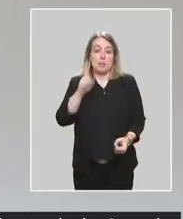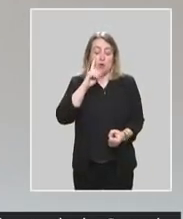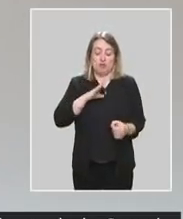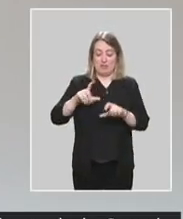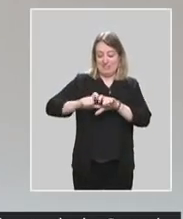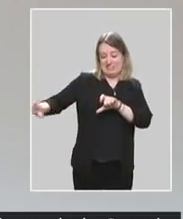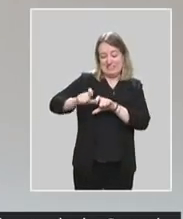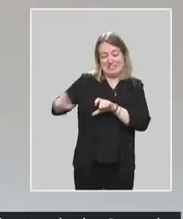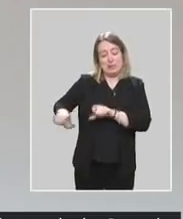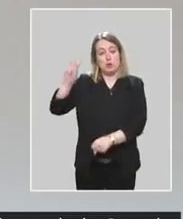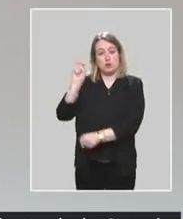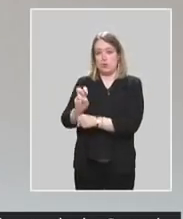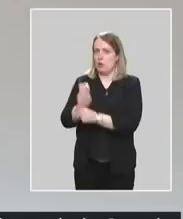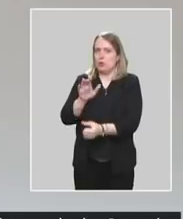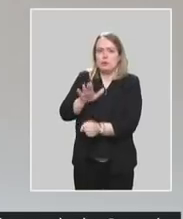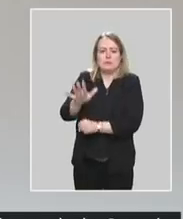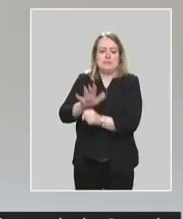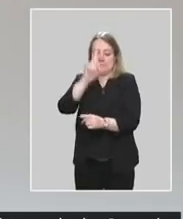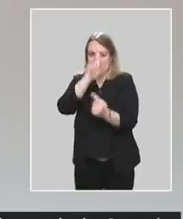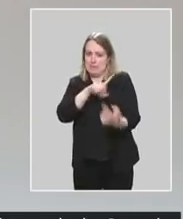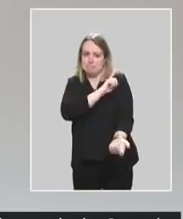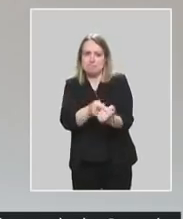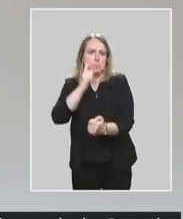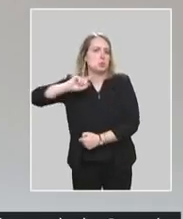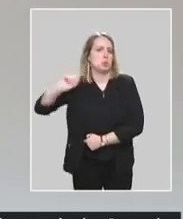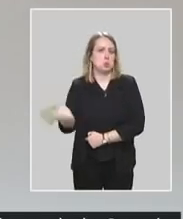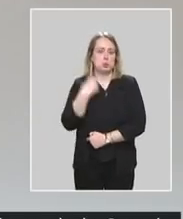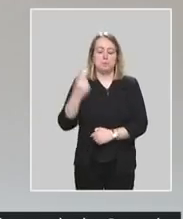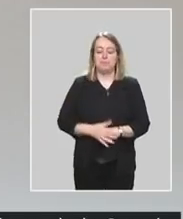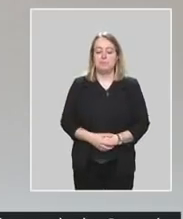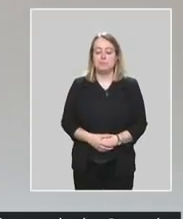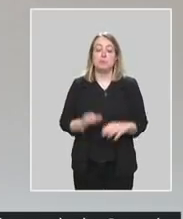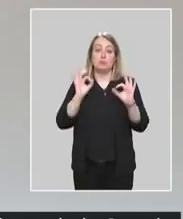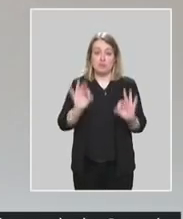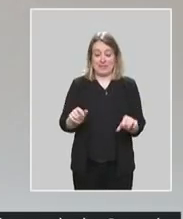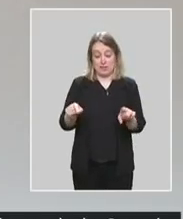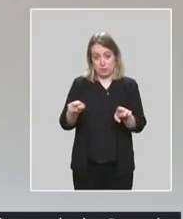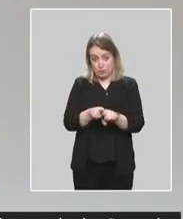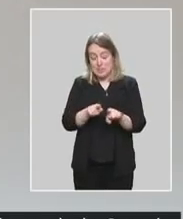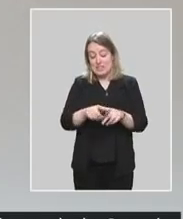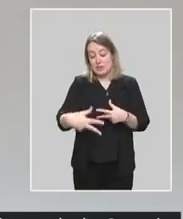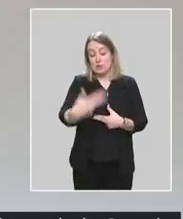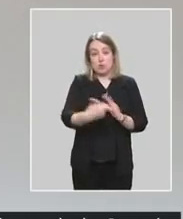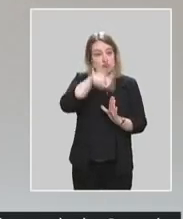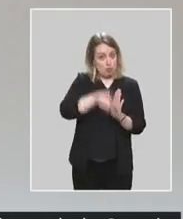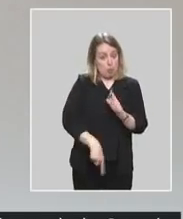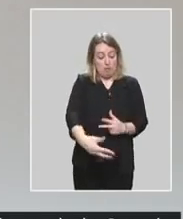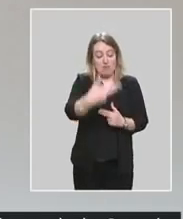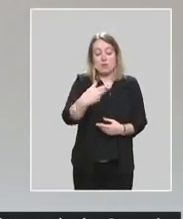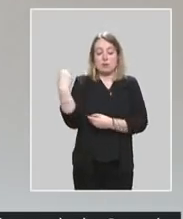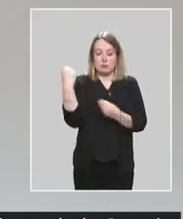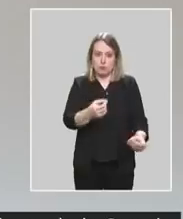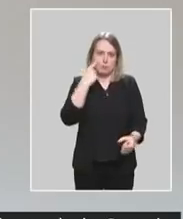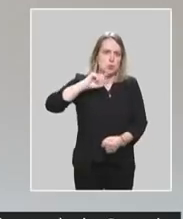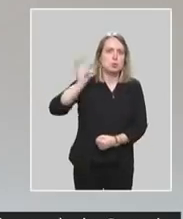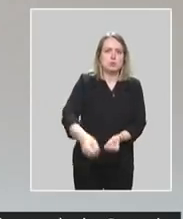parle, suffisamment de vaccins pour vacciner tout le monde. Et qu'il y a une période de 2 mois qui s'ouvre, qui va permettre à chacun d'être vacciné. Ce